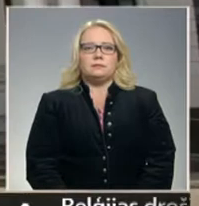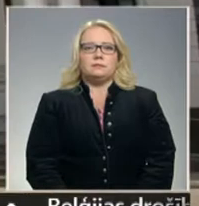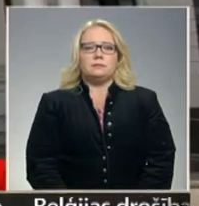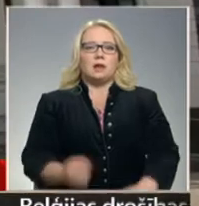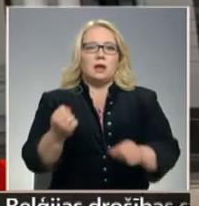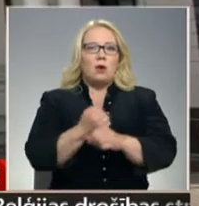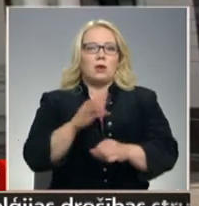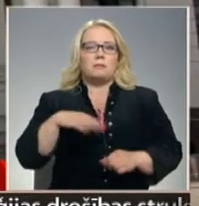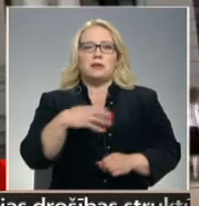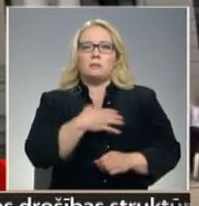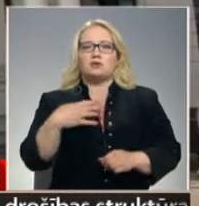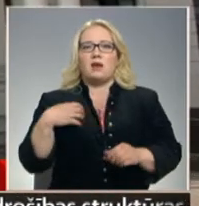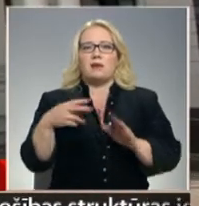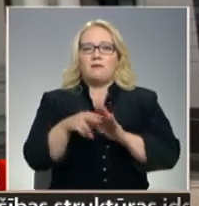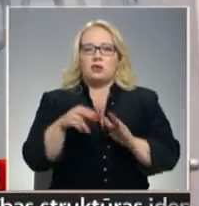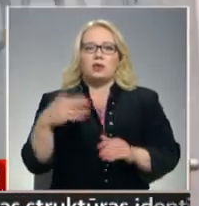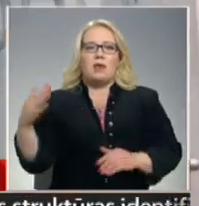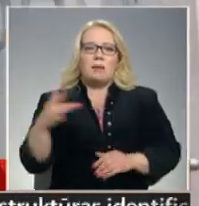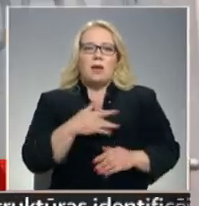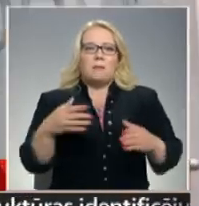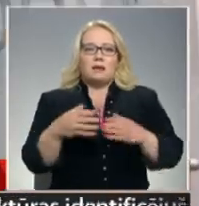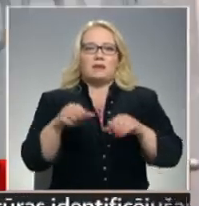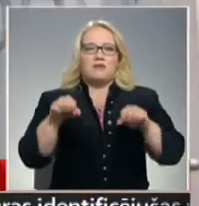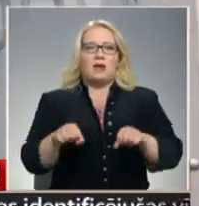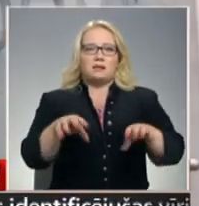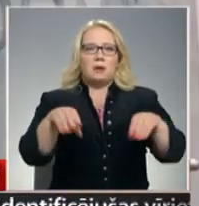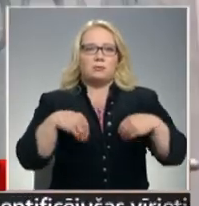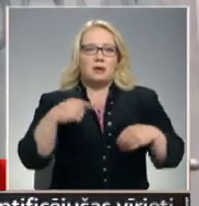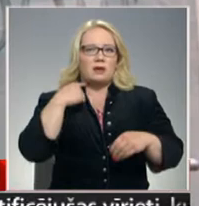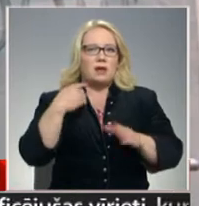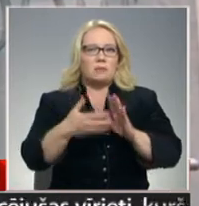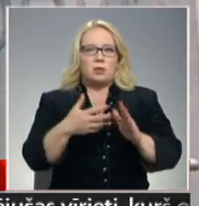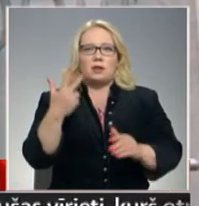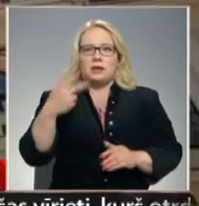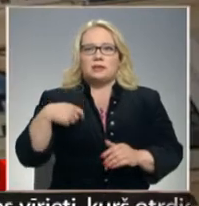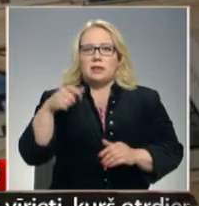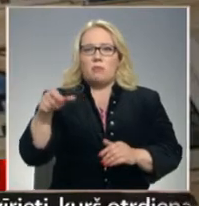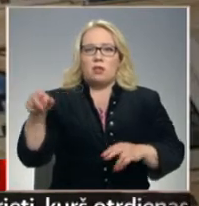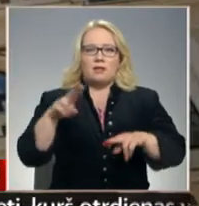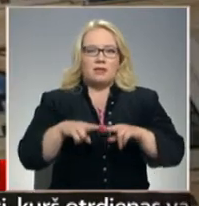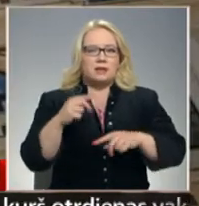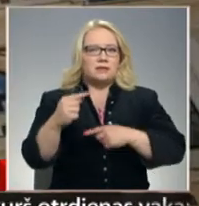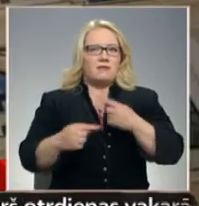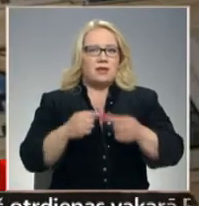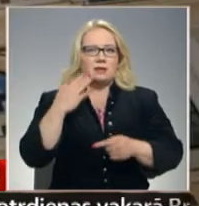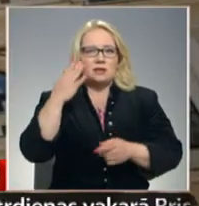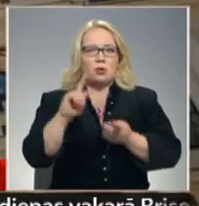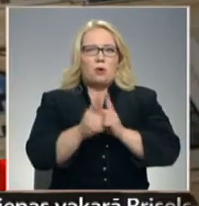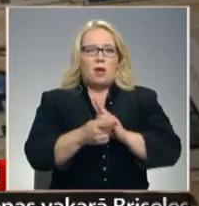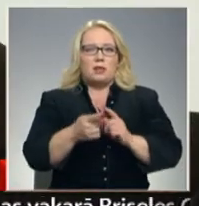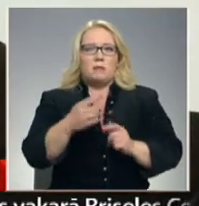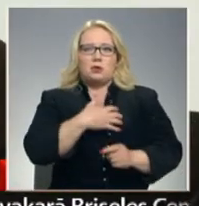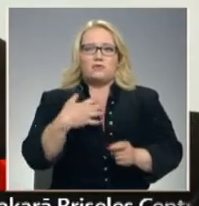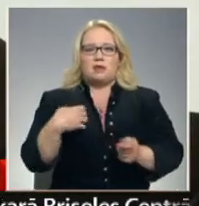Kaut gan pēc pašvaldību vēlēšanām labajām partijām līdz varas pārņemšanai Rīgā pietrūka 3 deputātu vietu, tās aizvien cer nomainīt pašvaldības